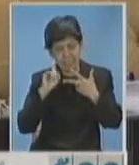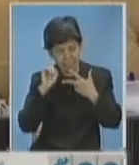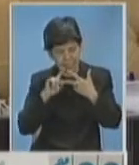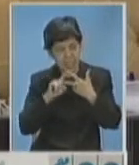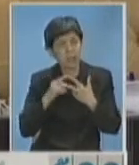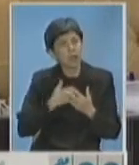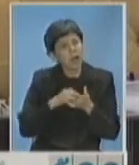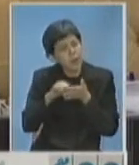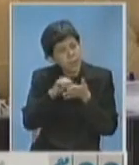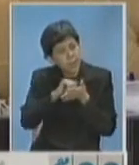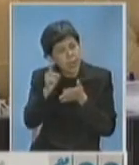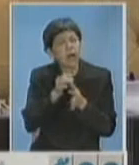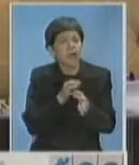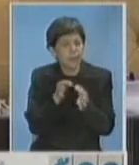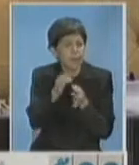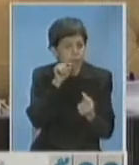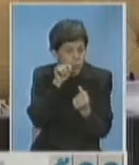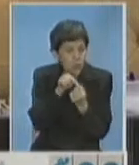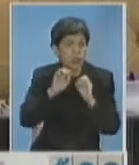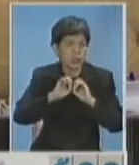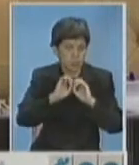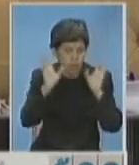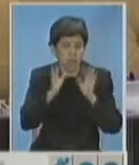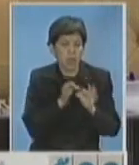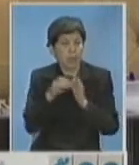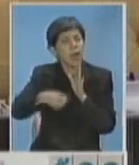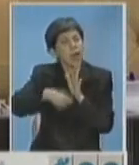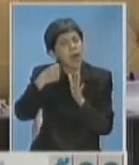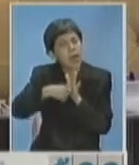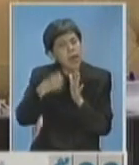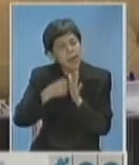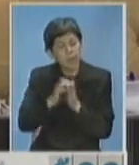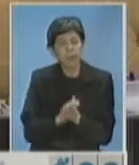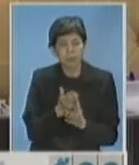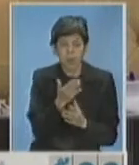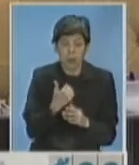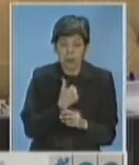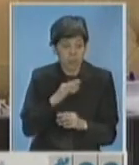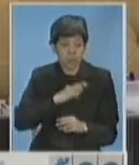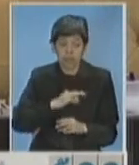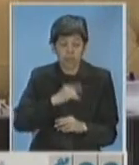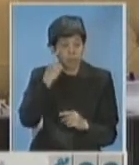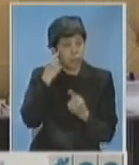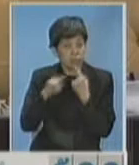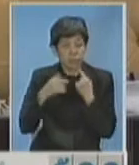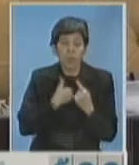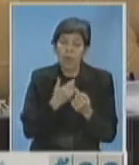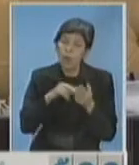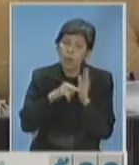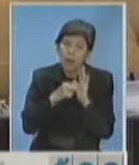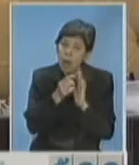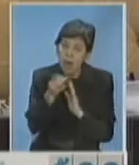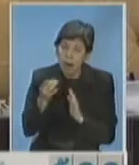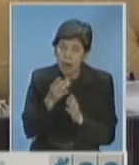สงวนอะไรไว้ท่านก็ชี้ให้ชัดๆแล้วก็อธิบายเหตุผลที่ท่านไม่เห็นด้วยหมายถึงตรงไหนอะไรยัง